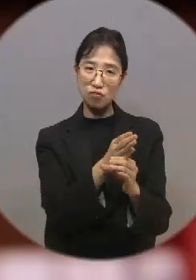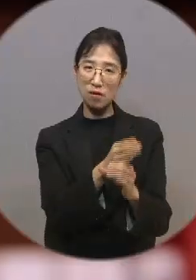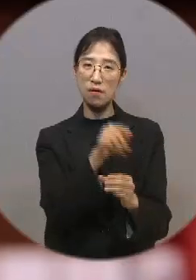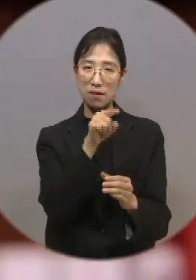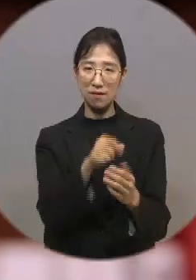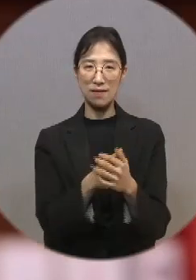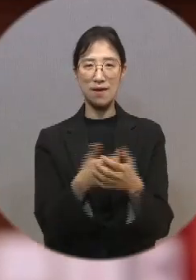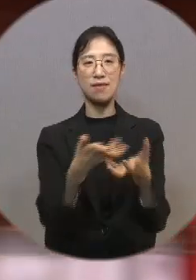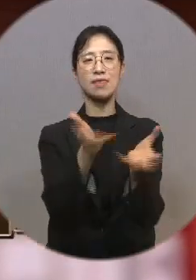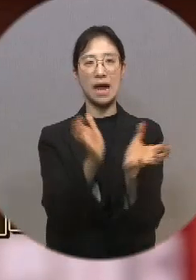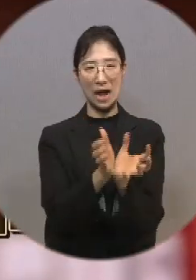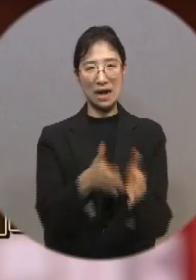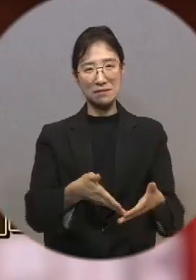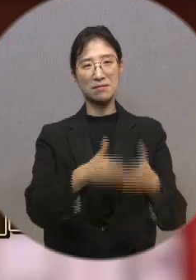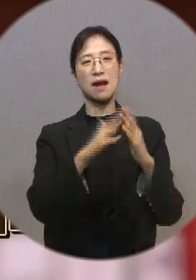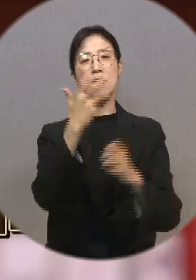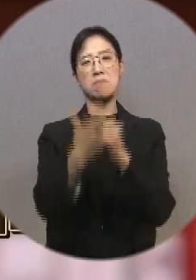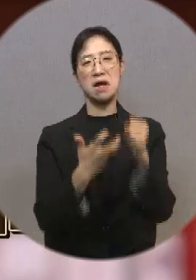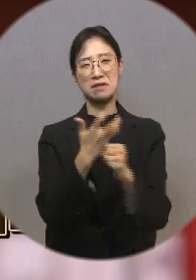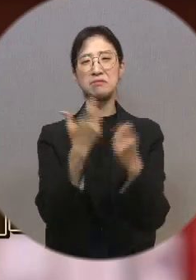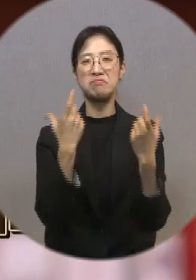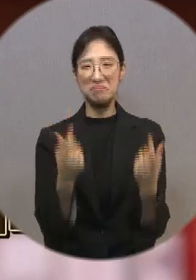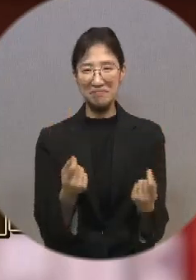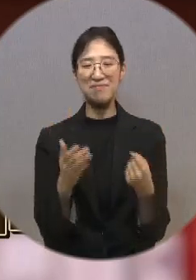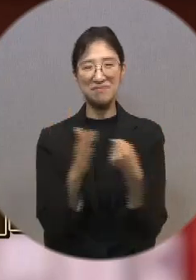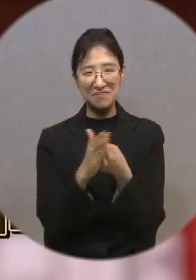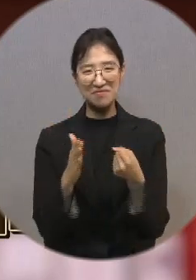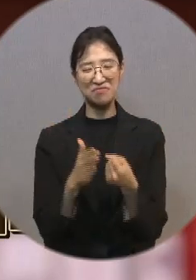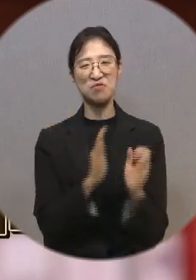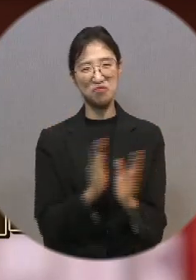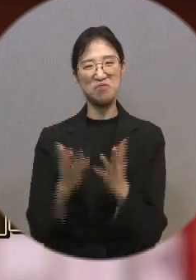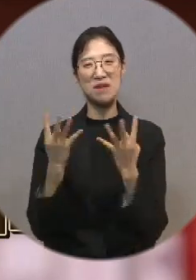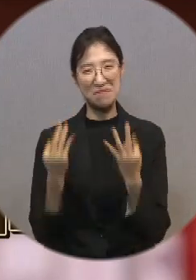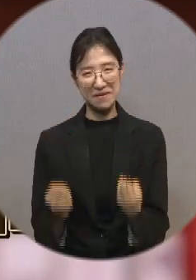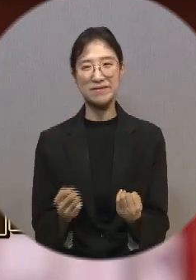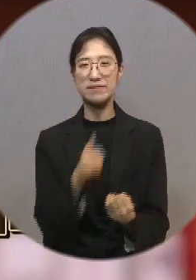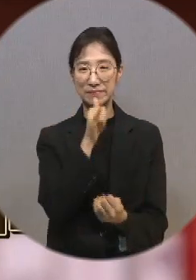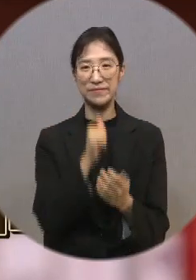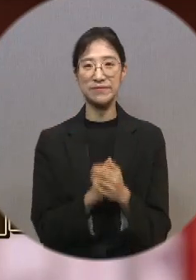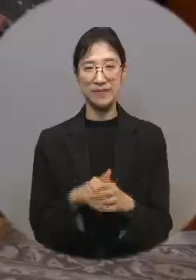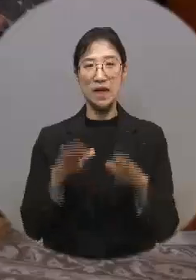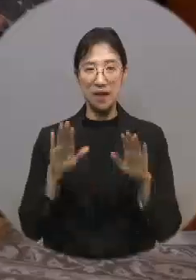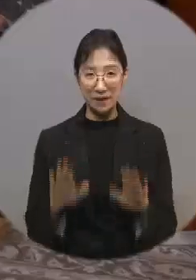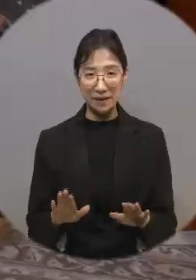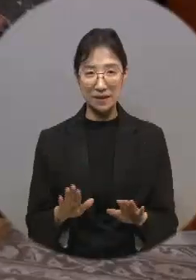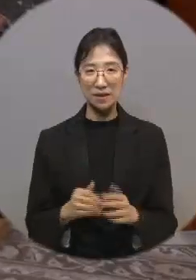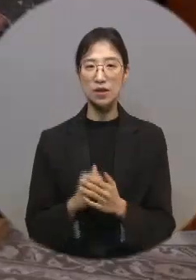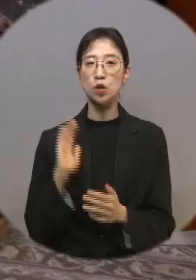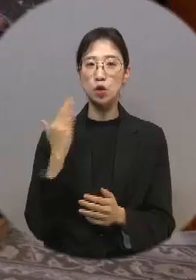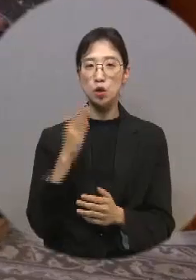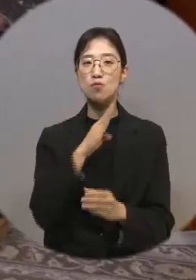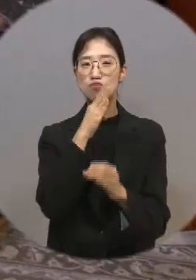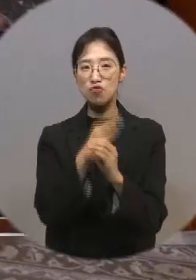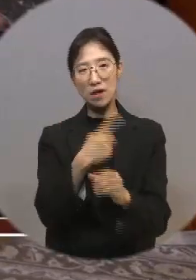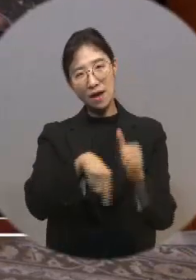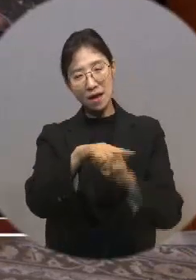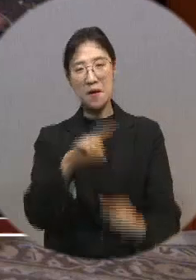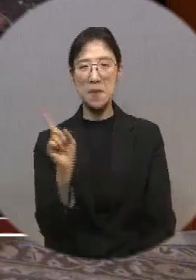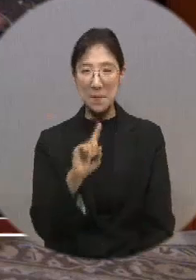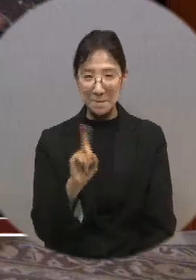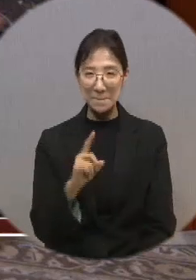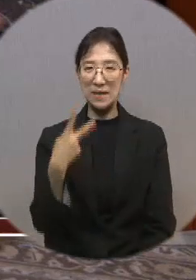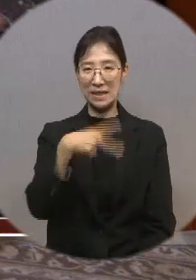당을 창건한 지 80주년이 되는 해이기 때문에 많은 것들을 준비하고 있다고 하는데요. 자, 오늘은 최근의 북한 동향을 중심으로